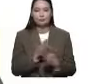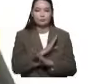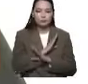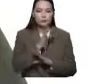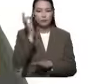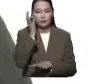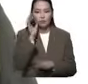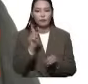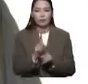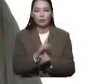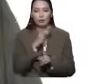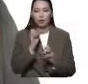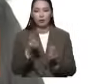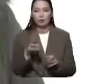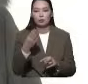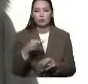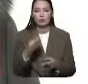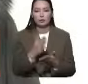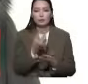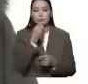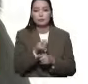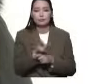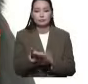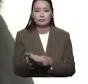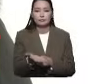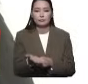Даурығып сөйлеп нетіп. Сосын дастарханды керемет